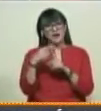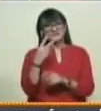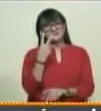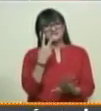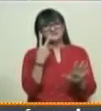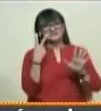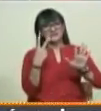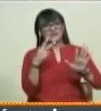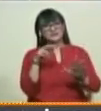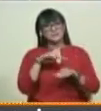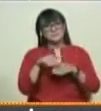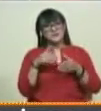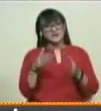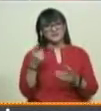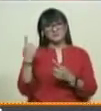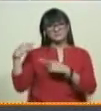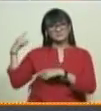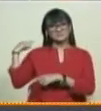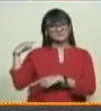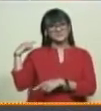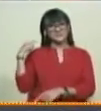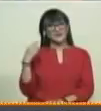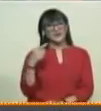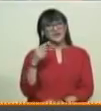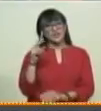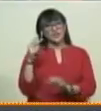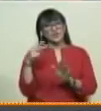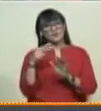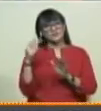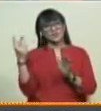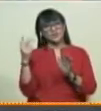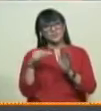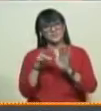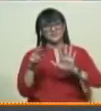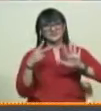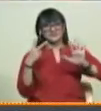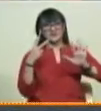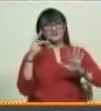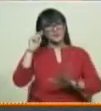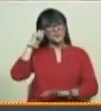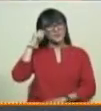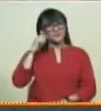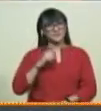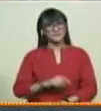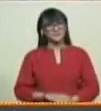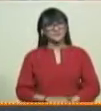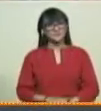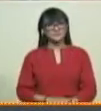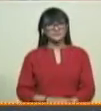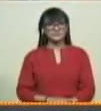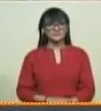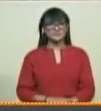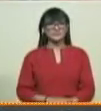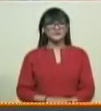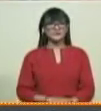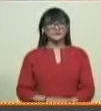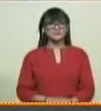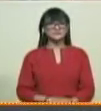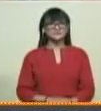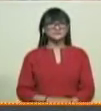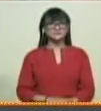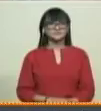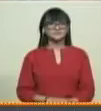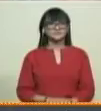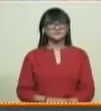el pasado 6 de octubre de 2017. Ekim ayındaki ziyaretinizden bu yana